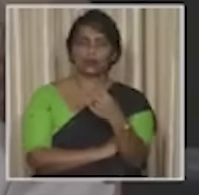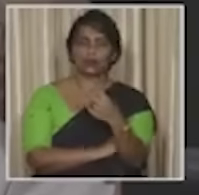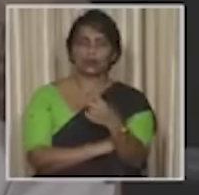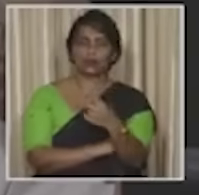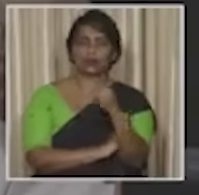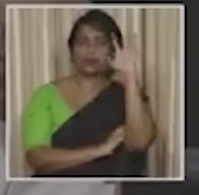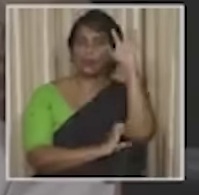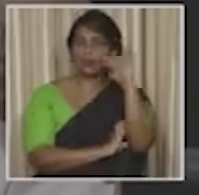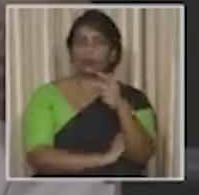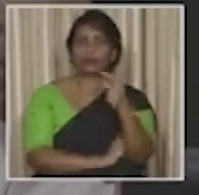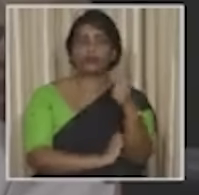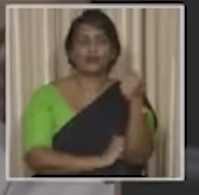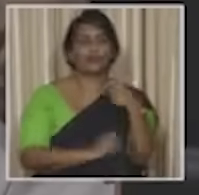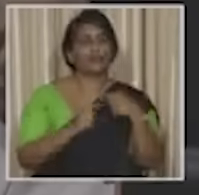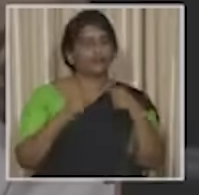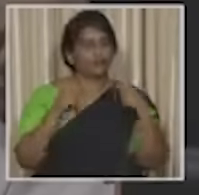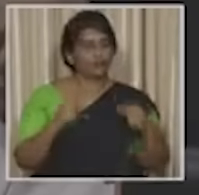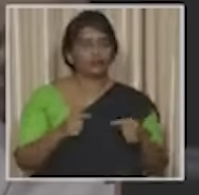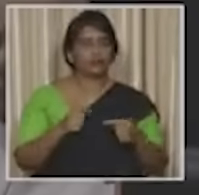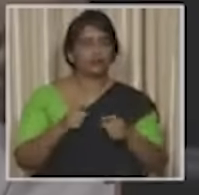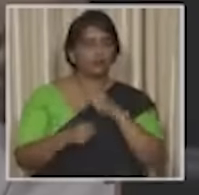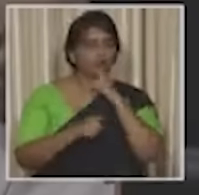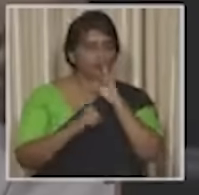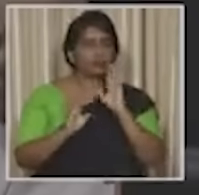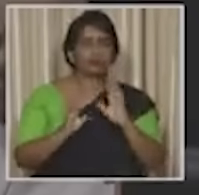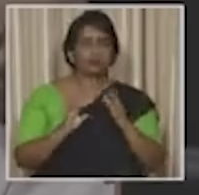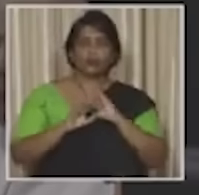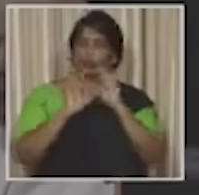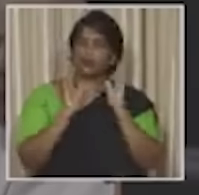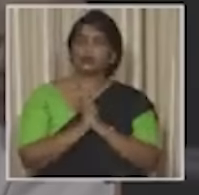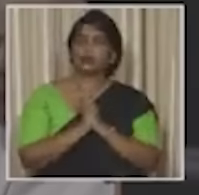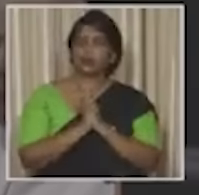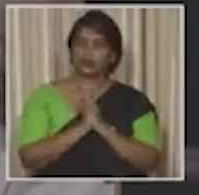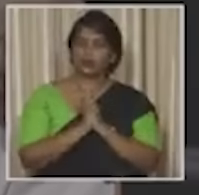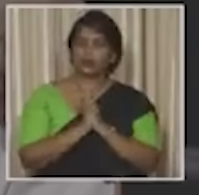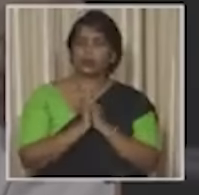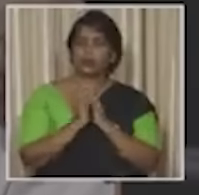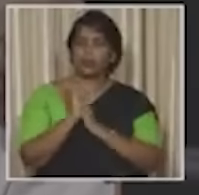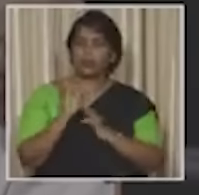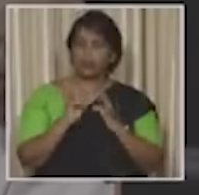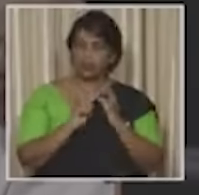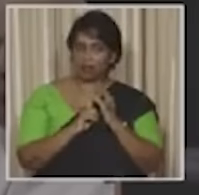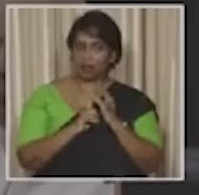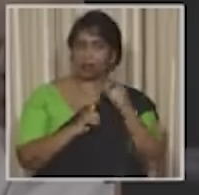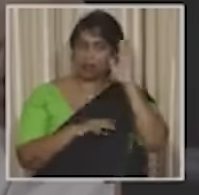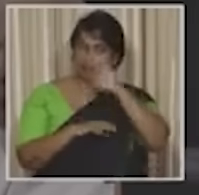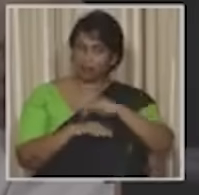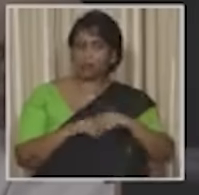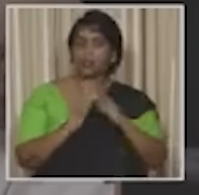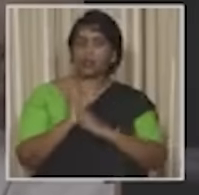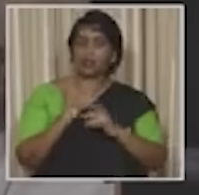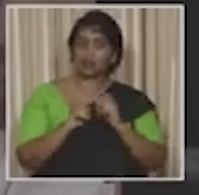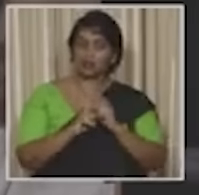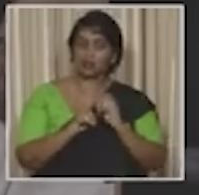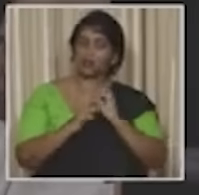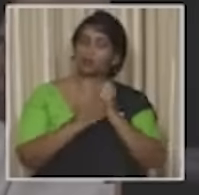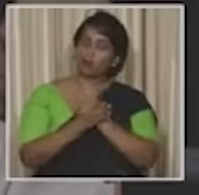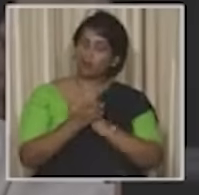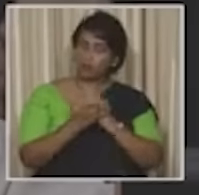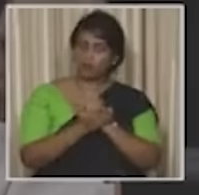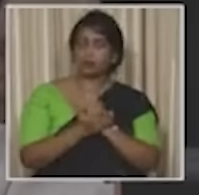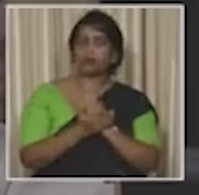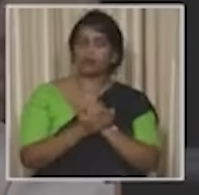එකක්වත් ගේන්න විරුද්ධ වුණානේ. ඉතින් මේ ගැන කතා කරේ ඔක්කොම දෙයි. ඒත් ඇමතුමා එන්න ඇමතුමා ආවම ඇමතුමා